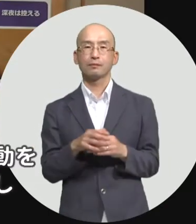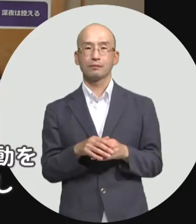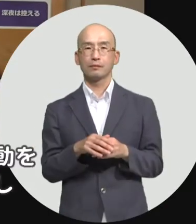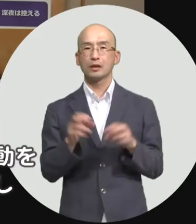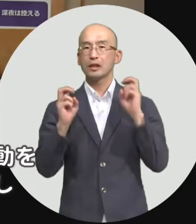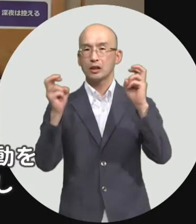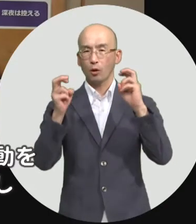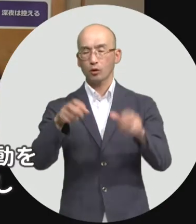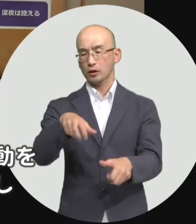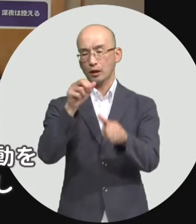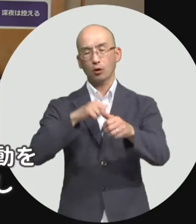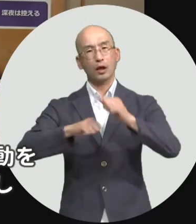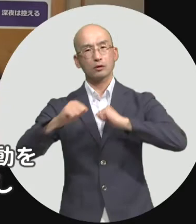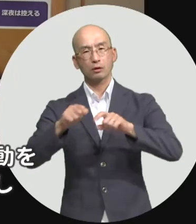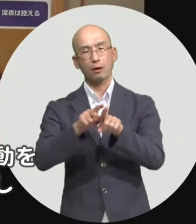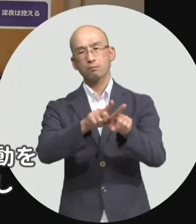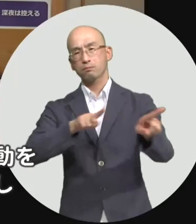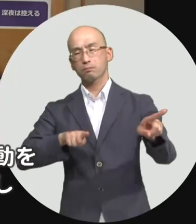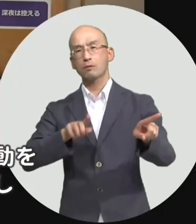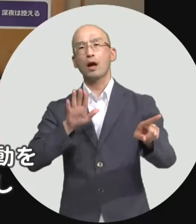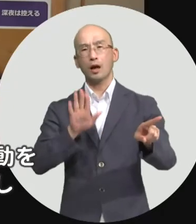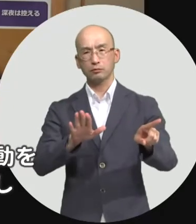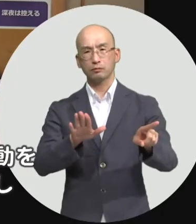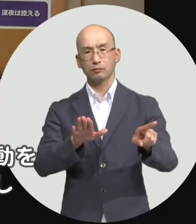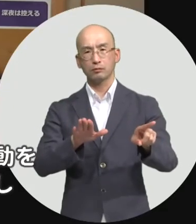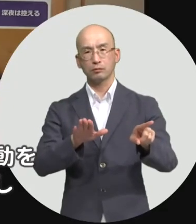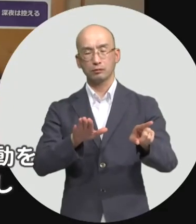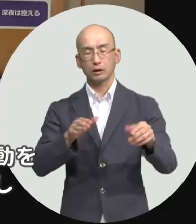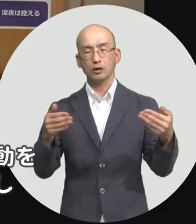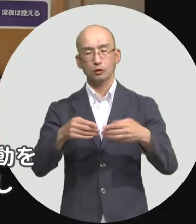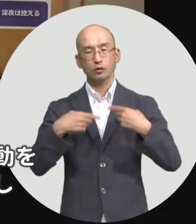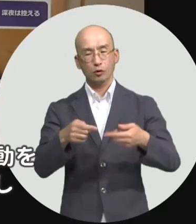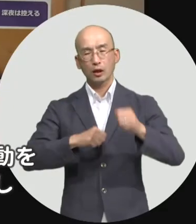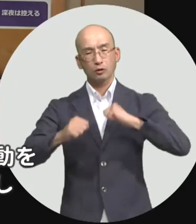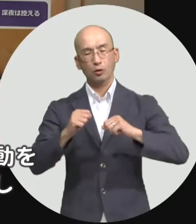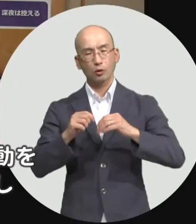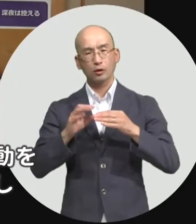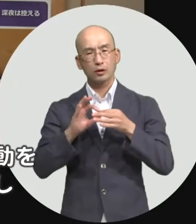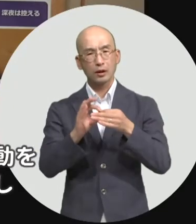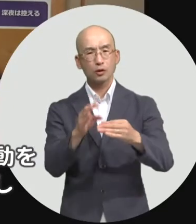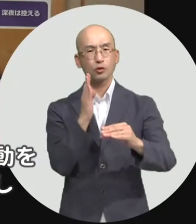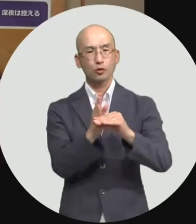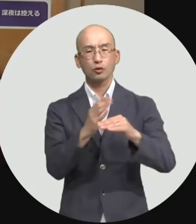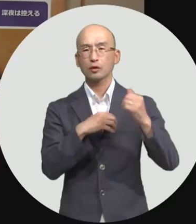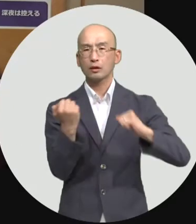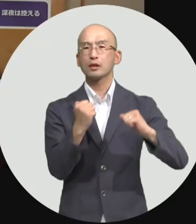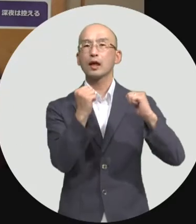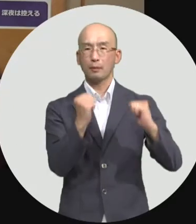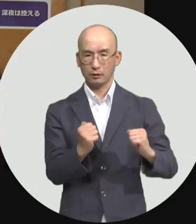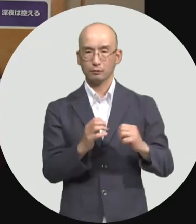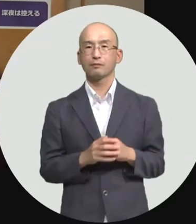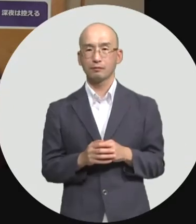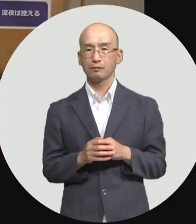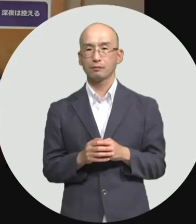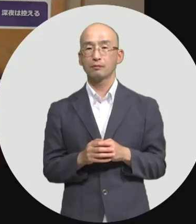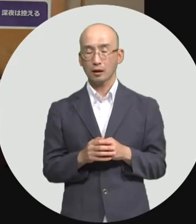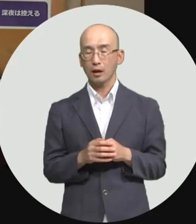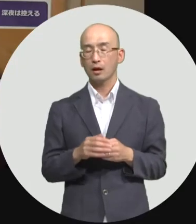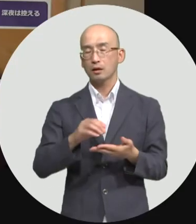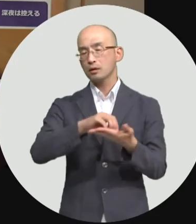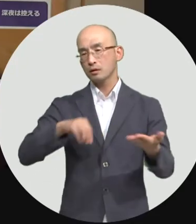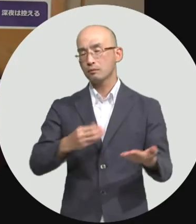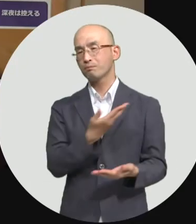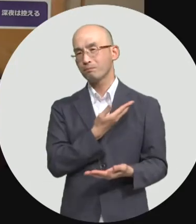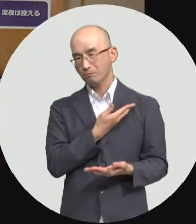企業の採用活動の遅れから就職活動をまあ継続されている学生がおられますし、またあと離職を余儀なくされ